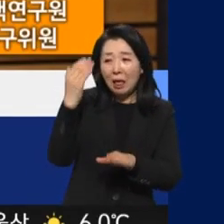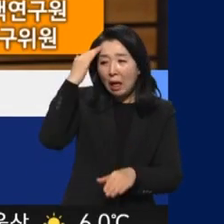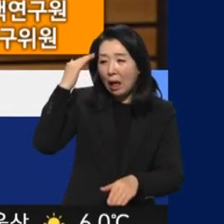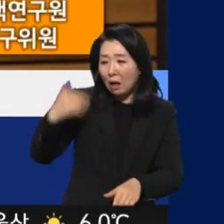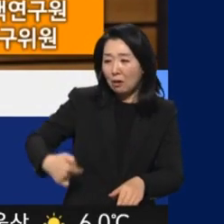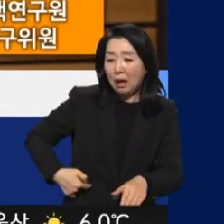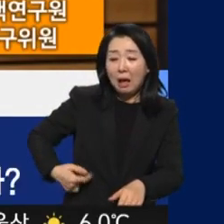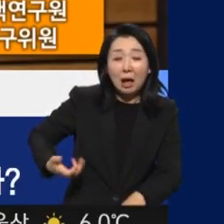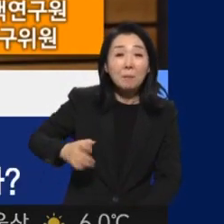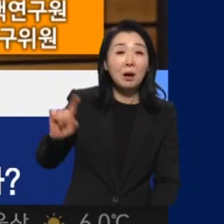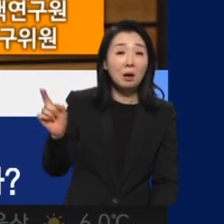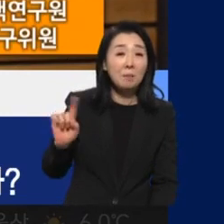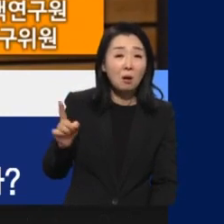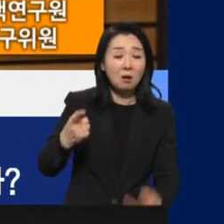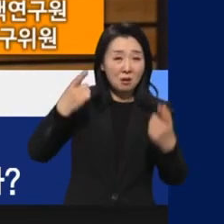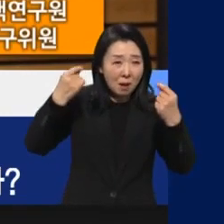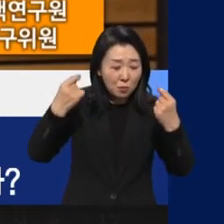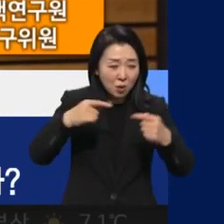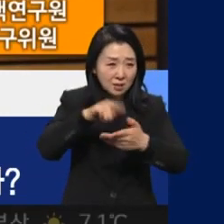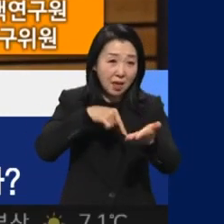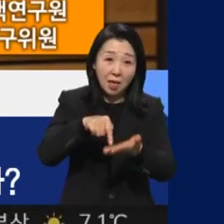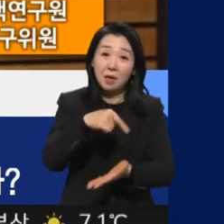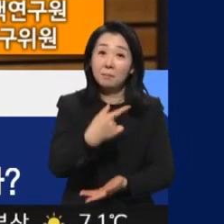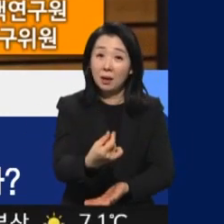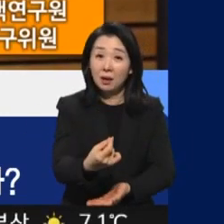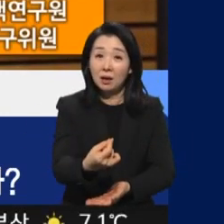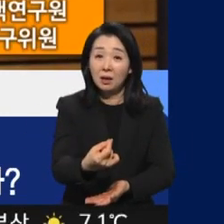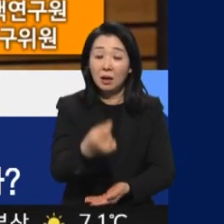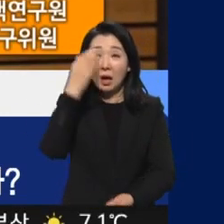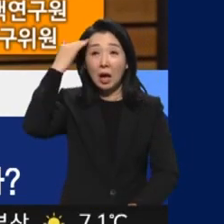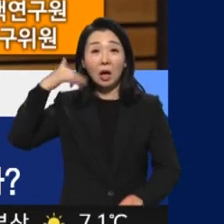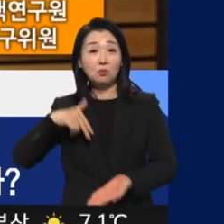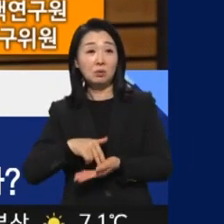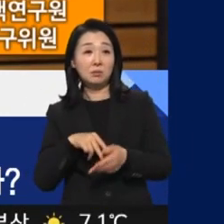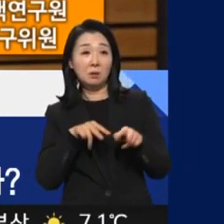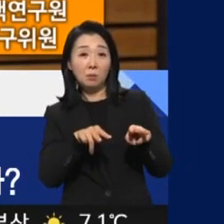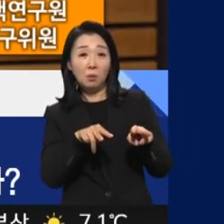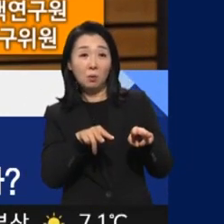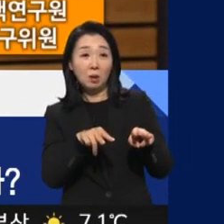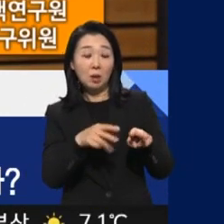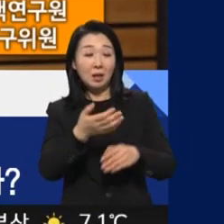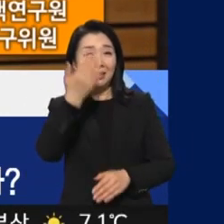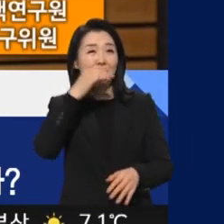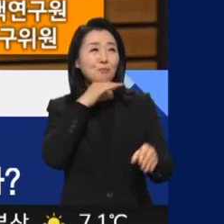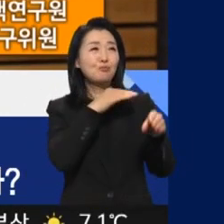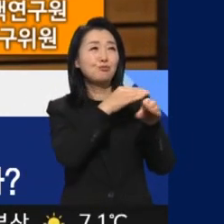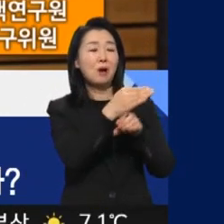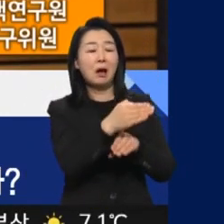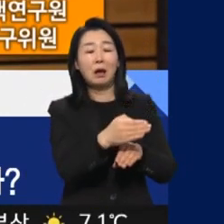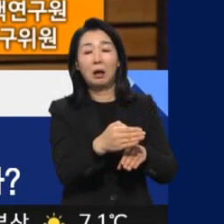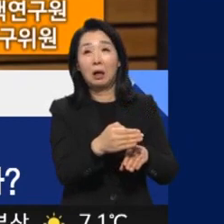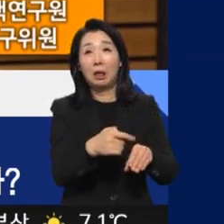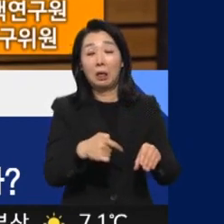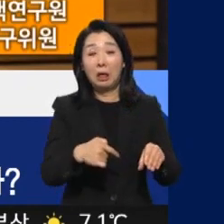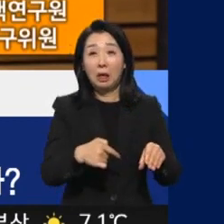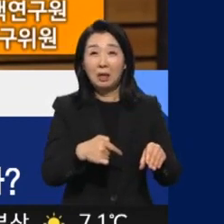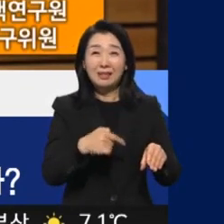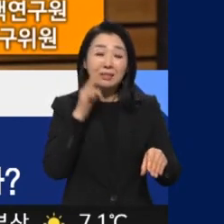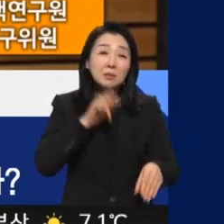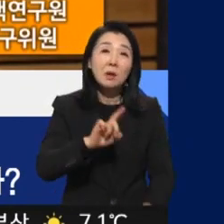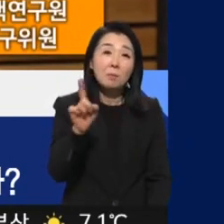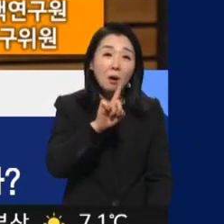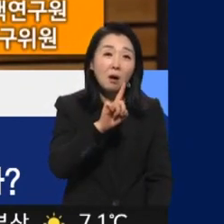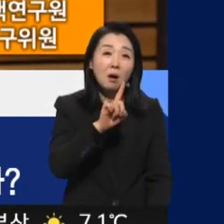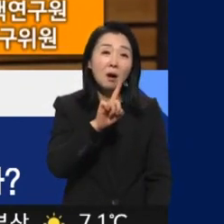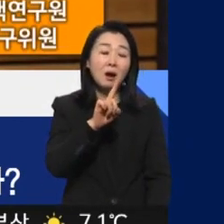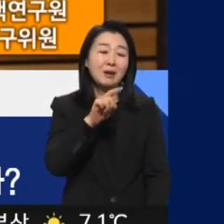걸 똑같은 방법으로 하는 것도 있지만은 지금 우리는 생각을 하는 게 과거에 북한이 가장 이제 그 아파했던 것이 전단이나 대북